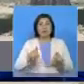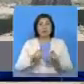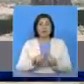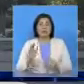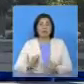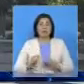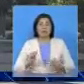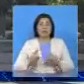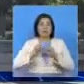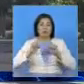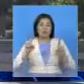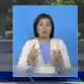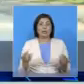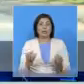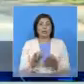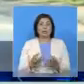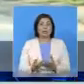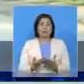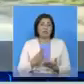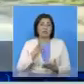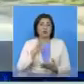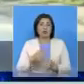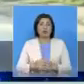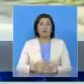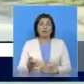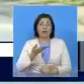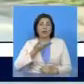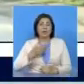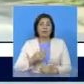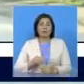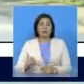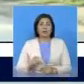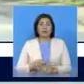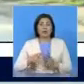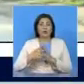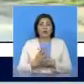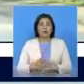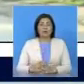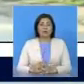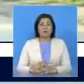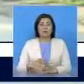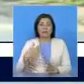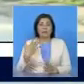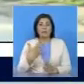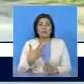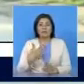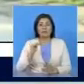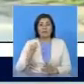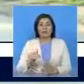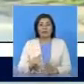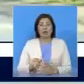балалар білім алатын тағы бір ордаға жет. Қазір енді біздің округте ауылдық округ бойынша 5,5 мың